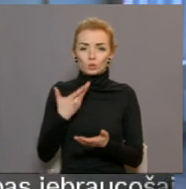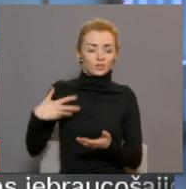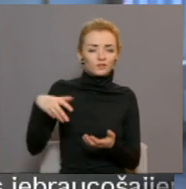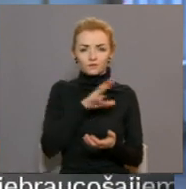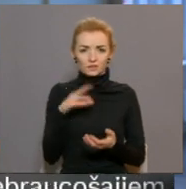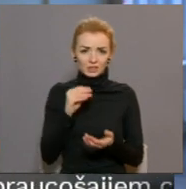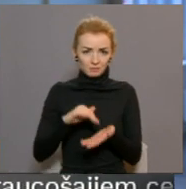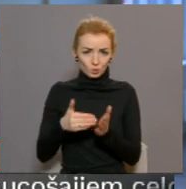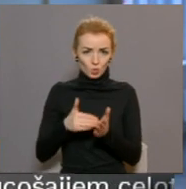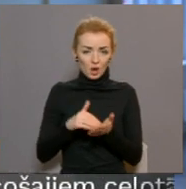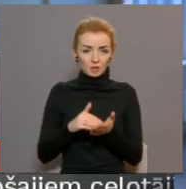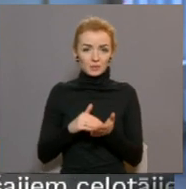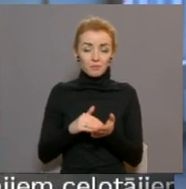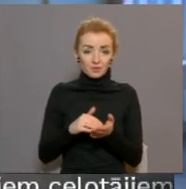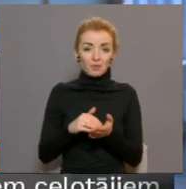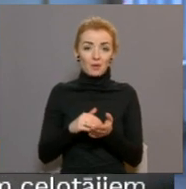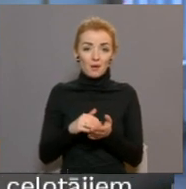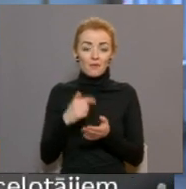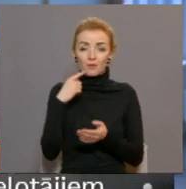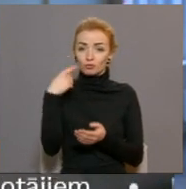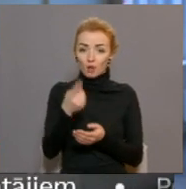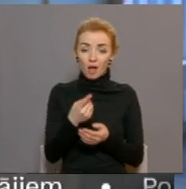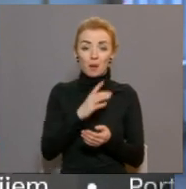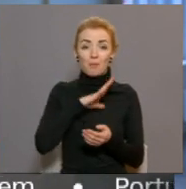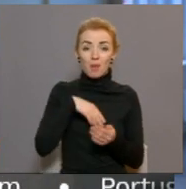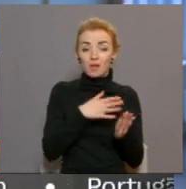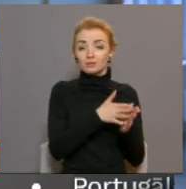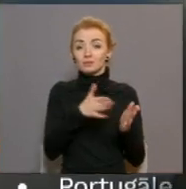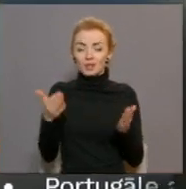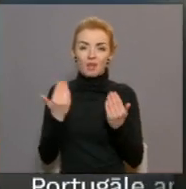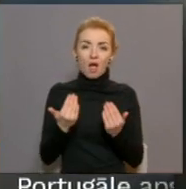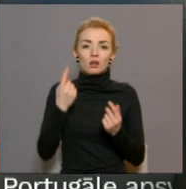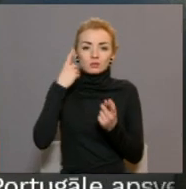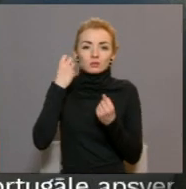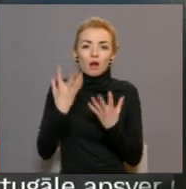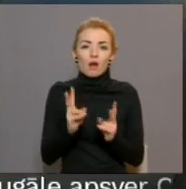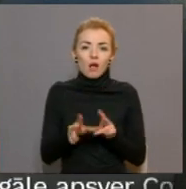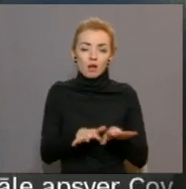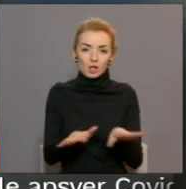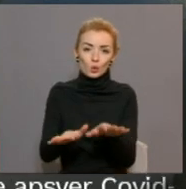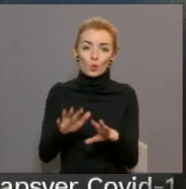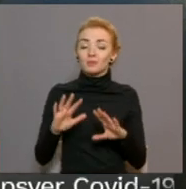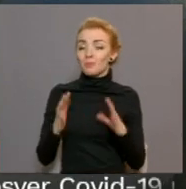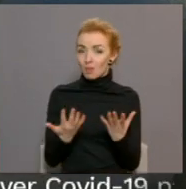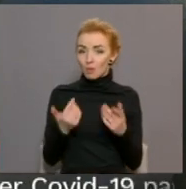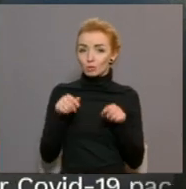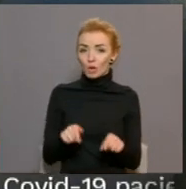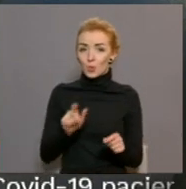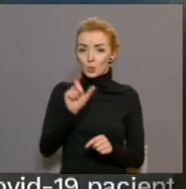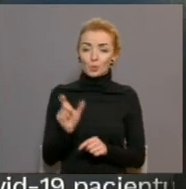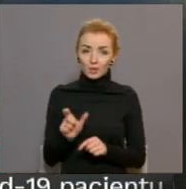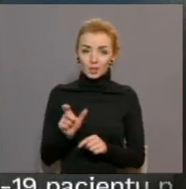Ja? Un pēc kaujas jau ir viegli, tā teikt, ar kulakiem, vai ne? Bet šajā brīdī viņas